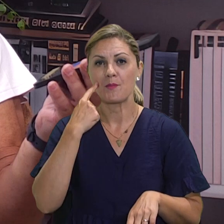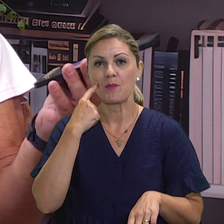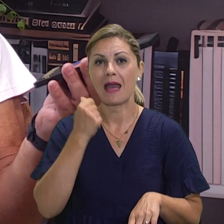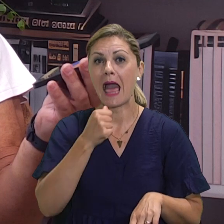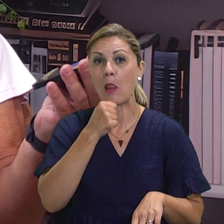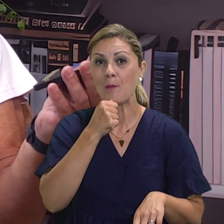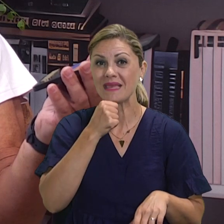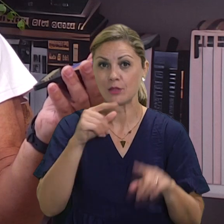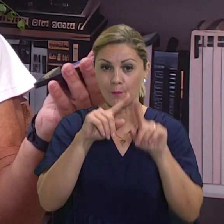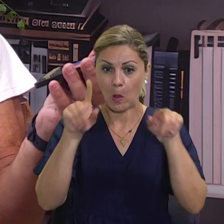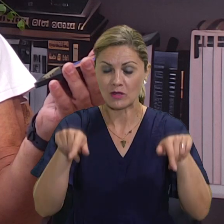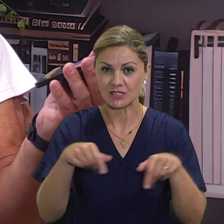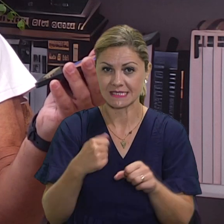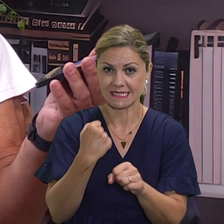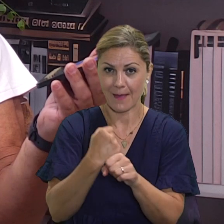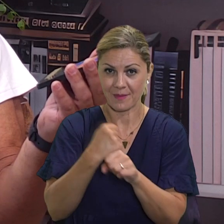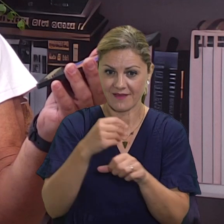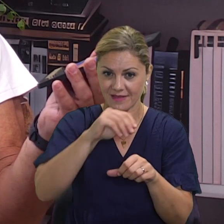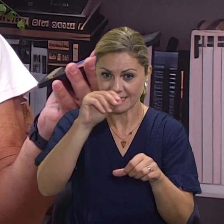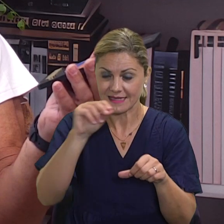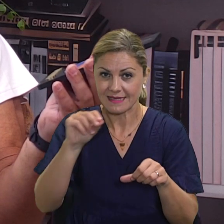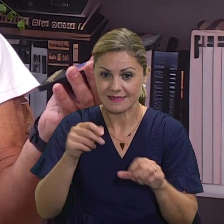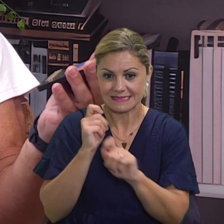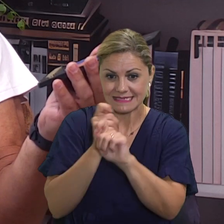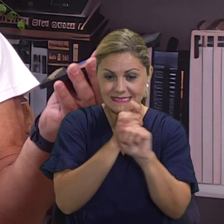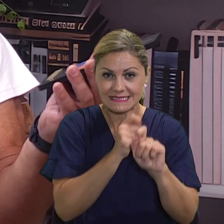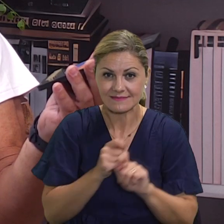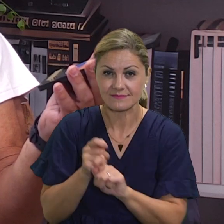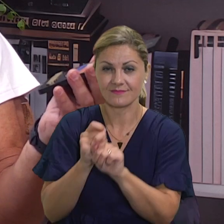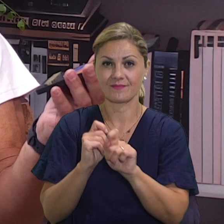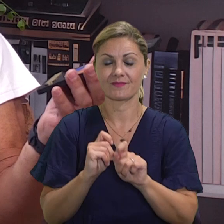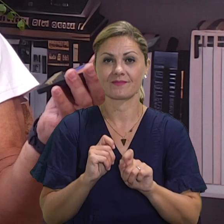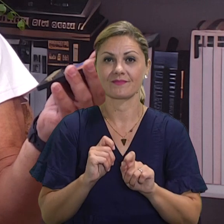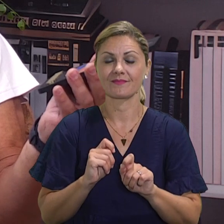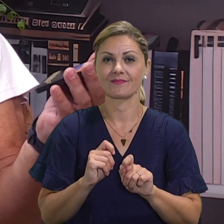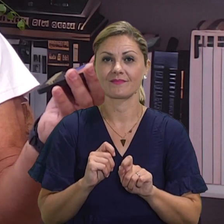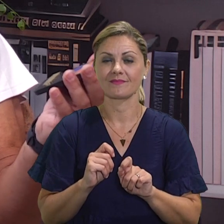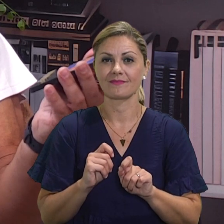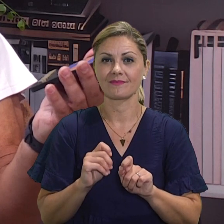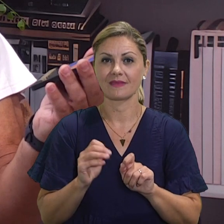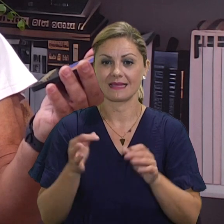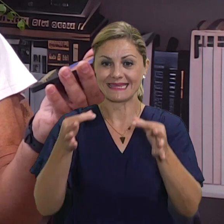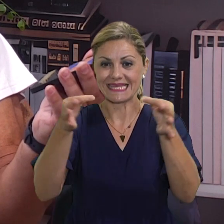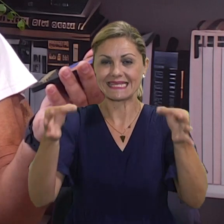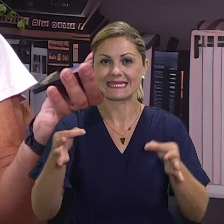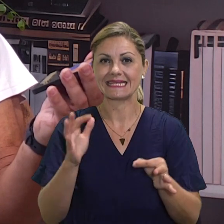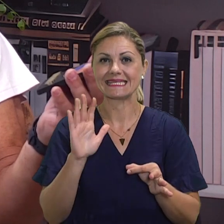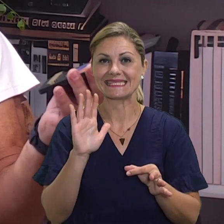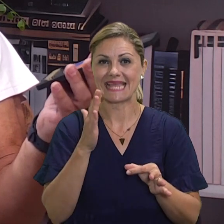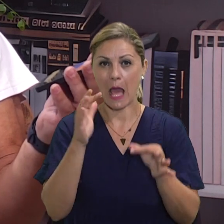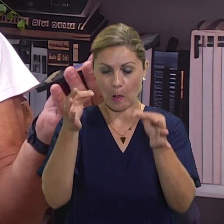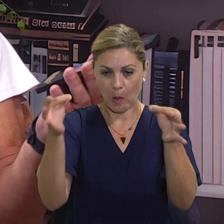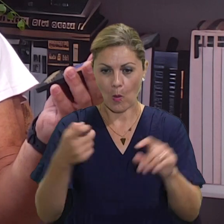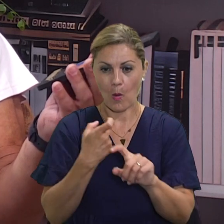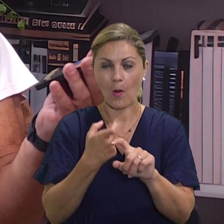na aluminijskoj pločici, pa smo ga izradili na starom 3D printeru jednobojno bijelom, pa je izrađen